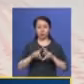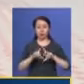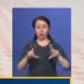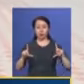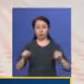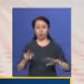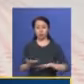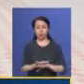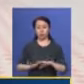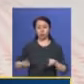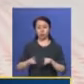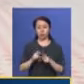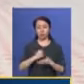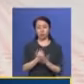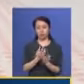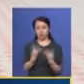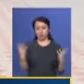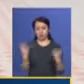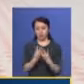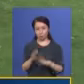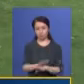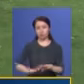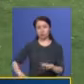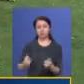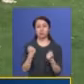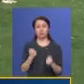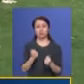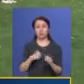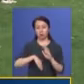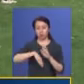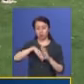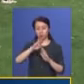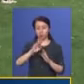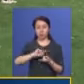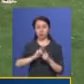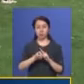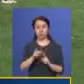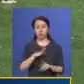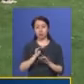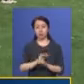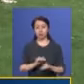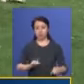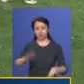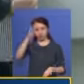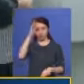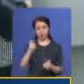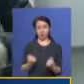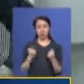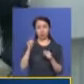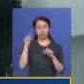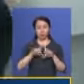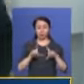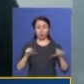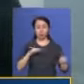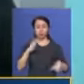положена брусчатка, а также установлен забор. Территория спортивного комплекса заметно преобразилась. Изменения коснулись и детско-юношеской спортивной школы по